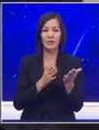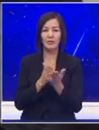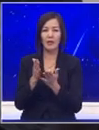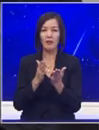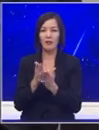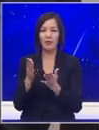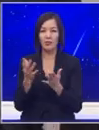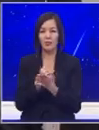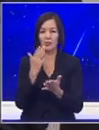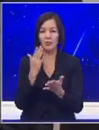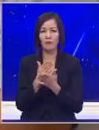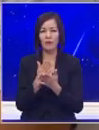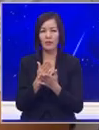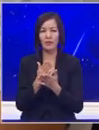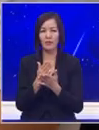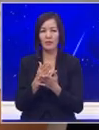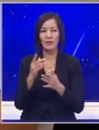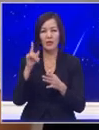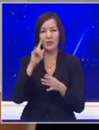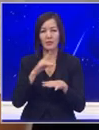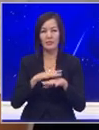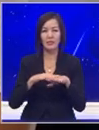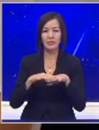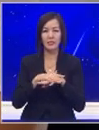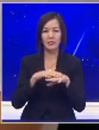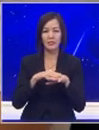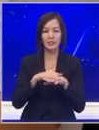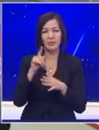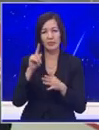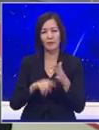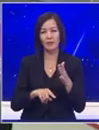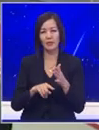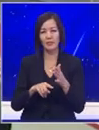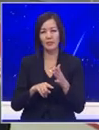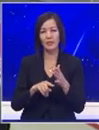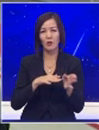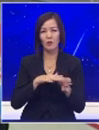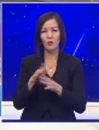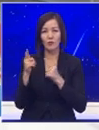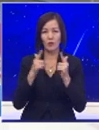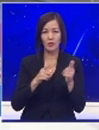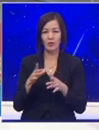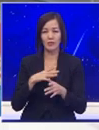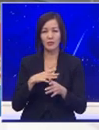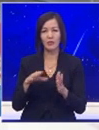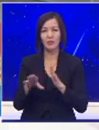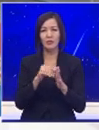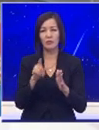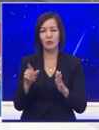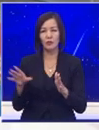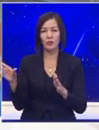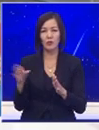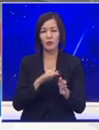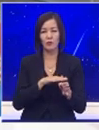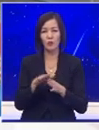өзіндік жетістіктері бар. Ел аманатын арқалауға лайықты. Депутат өздерінің құжаттарын толығымен